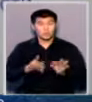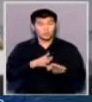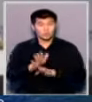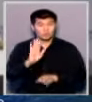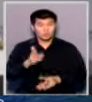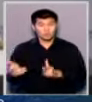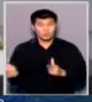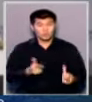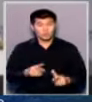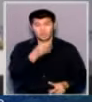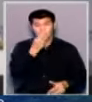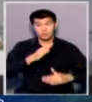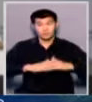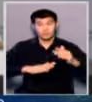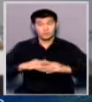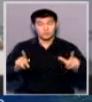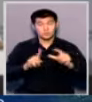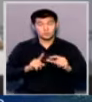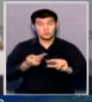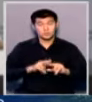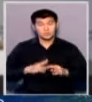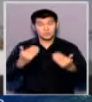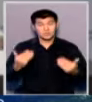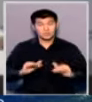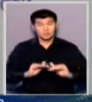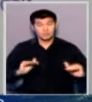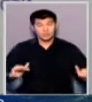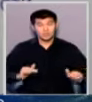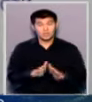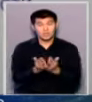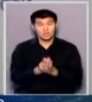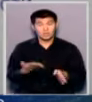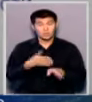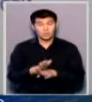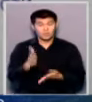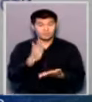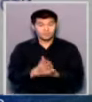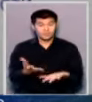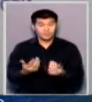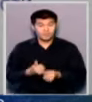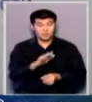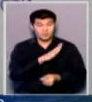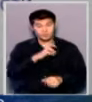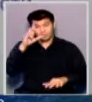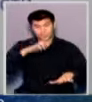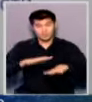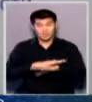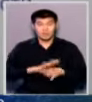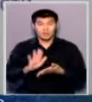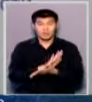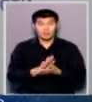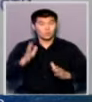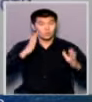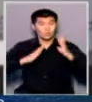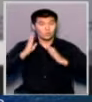жатыр. Жауапты мамандардың сөзіне сүйенсек, қазір балалар оқулықтармен толықтай қамтылуда. Мемлекеттік грант пен жоғары